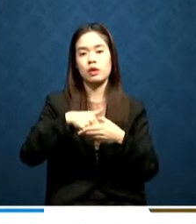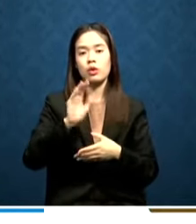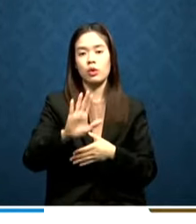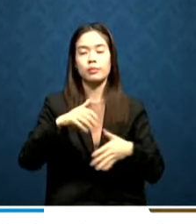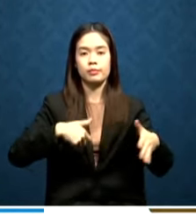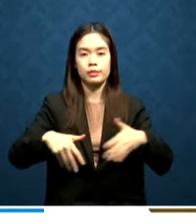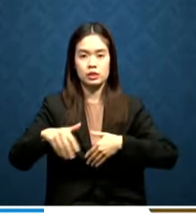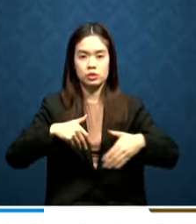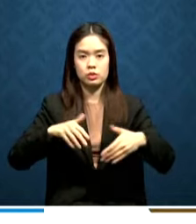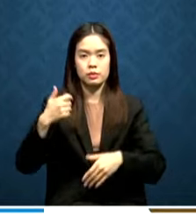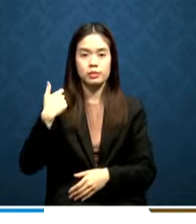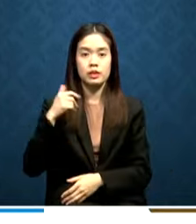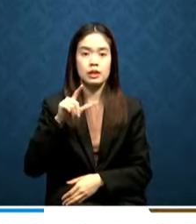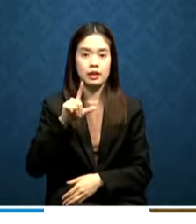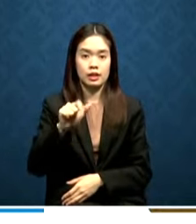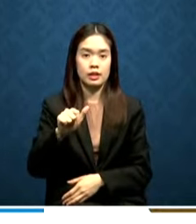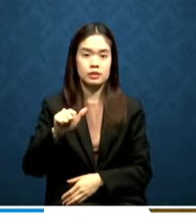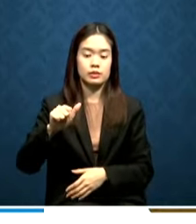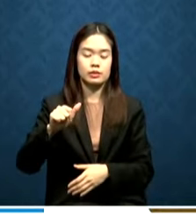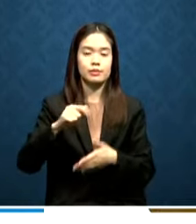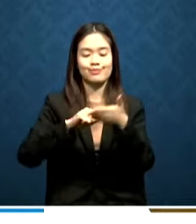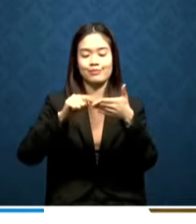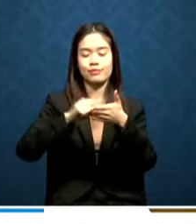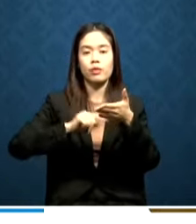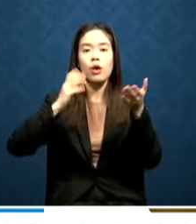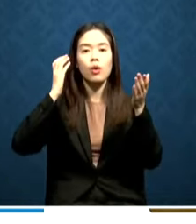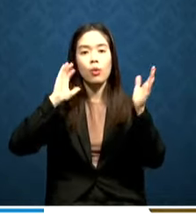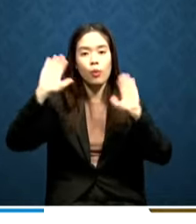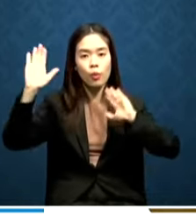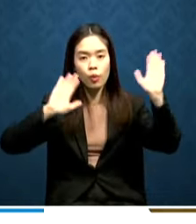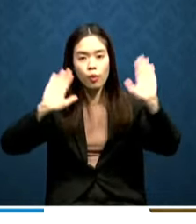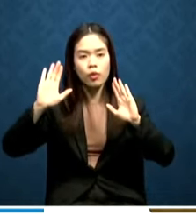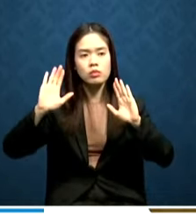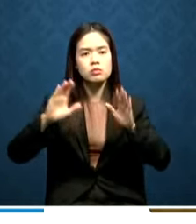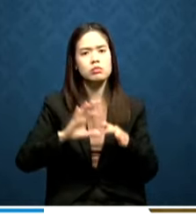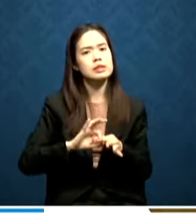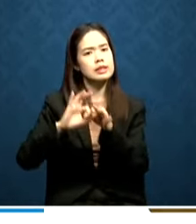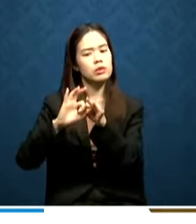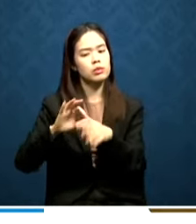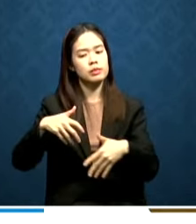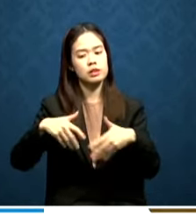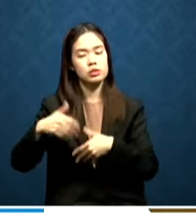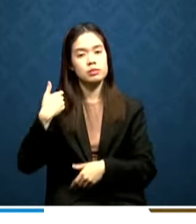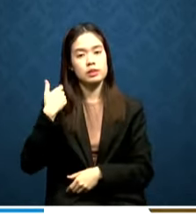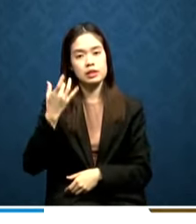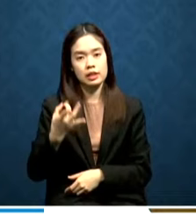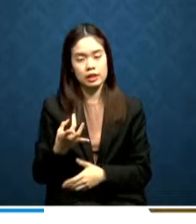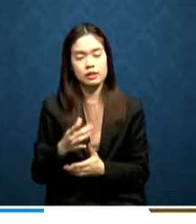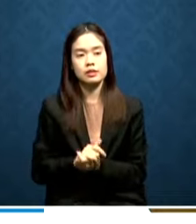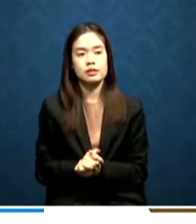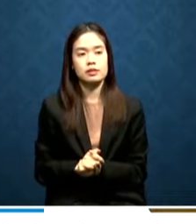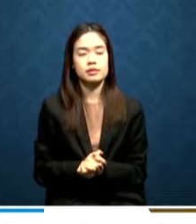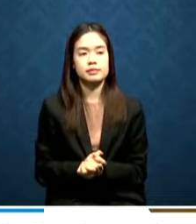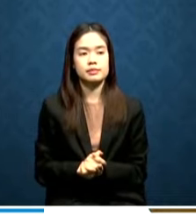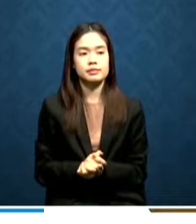าเรียกว่าในหลักวิชามันจะเป็นเรียกว่าโหวตแมตเตอร์เรื่องที่เกิดขึ้นเนี่ยมันเกี่ยวข้องกับข้อแค่ไหนหมายความว่าใน